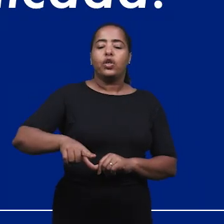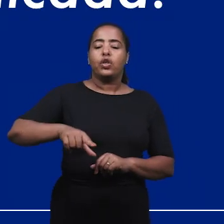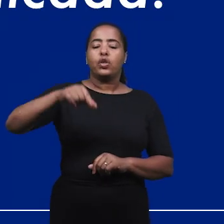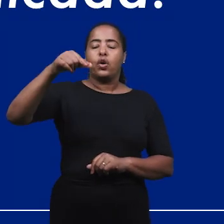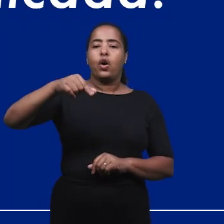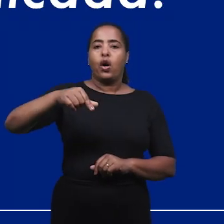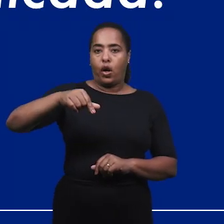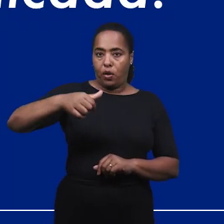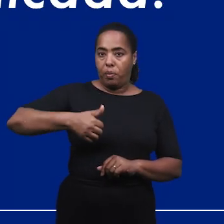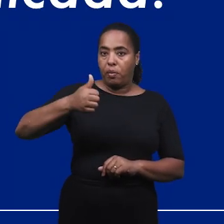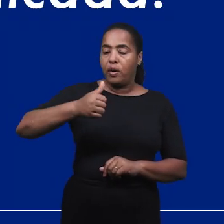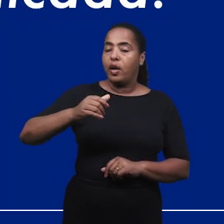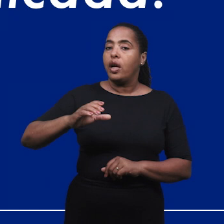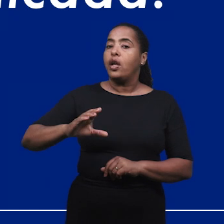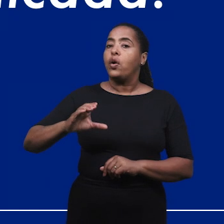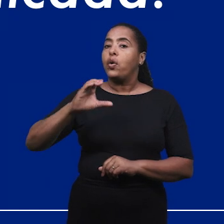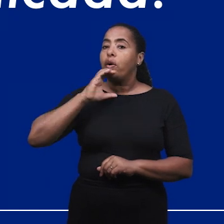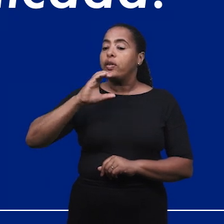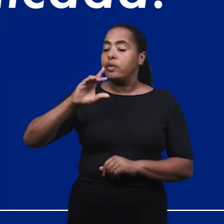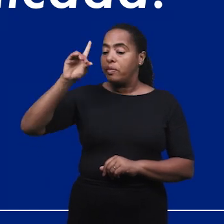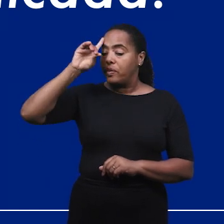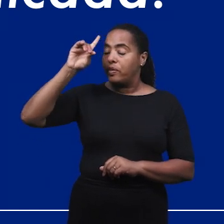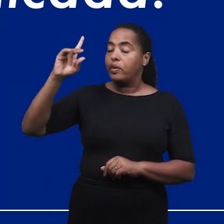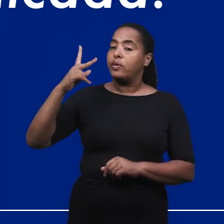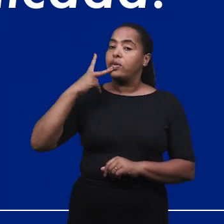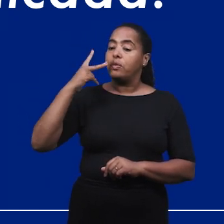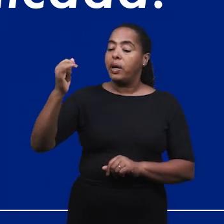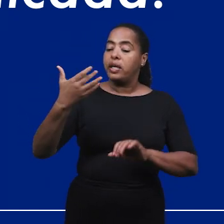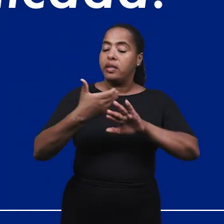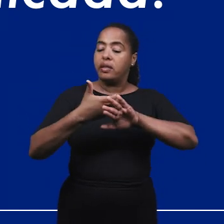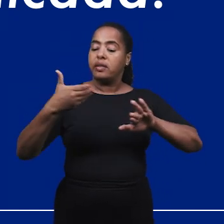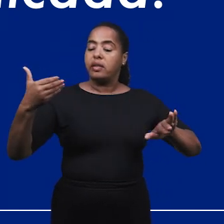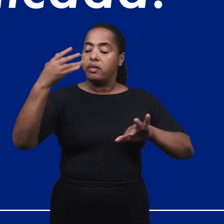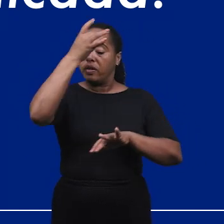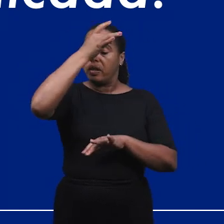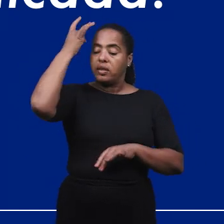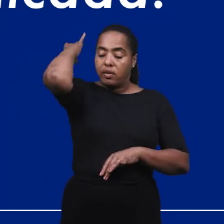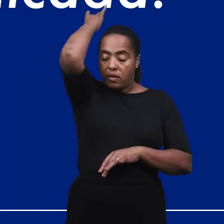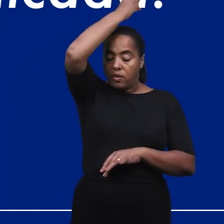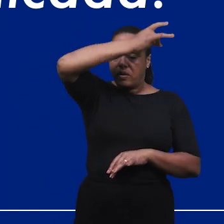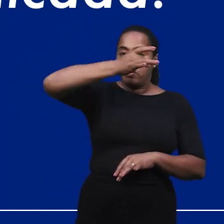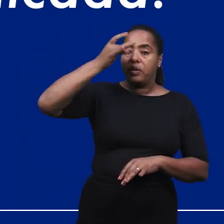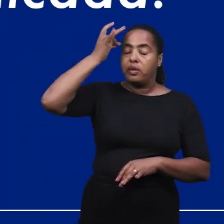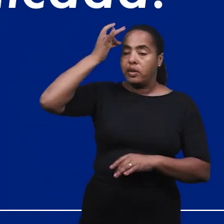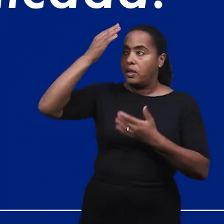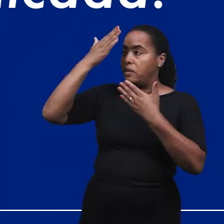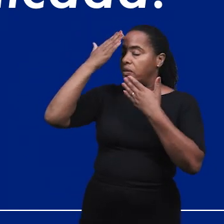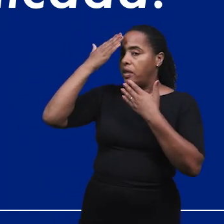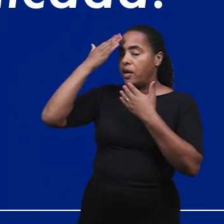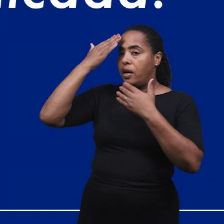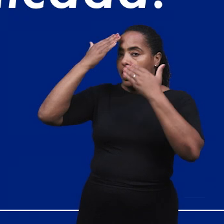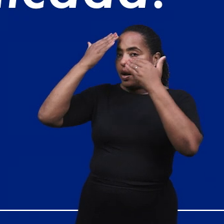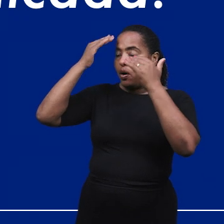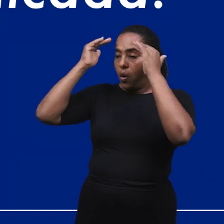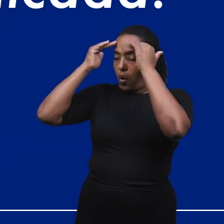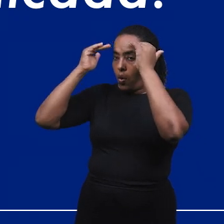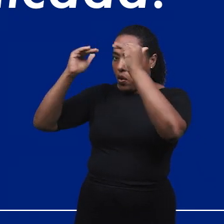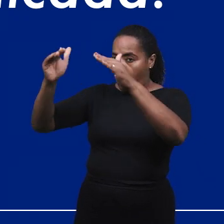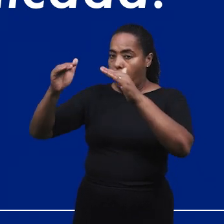en sanctification de l'Esprit, pour l'obéissance et aspersion du sang de